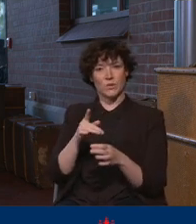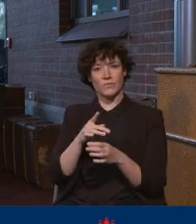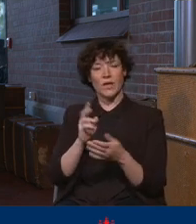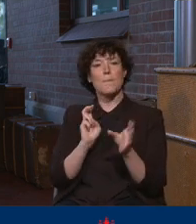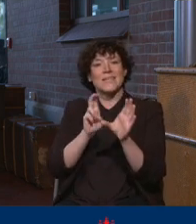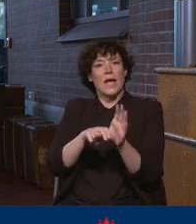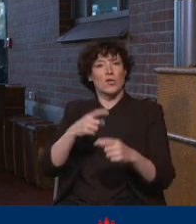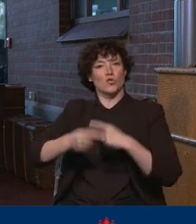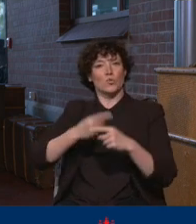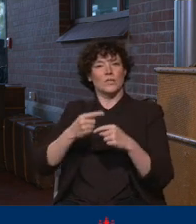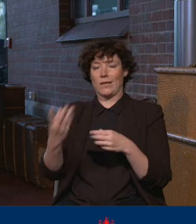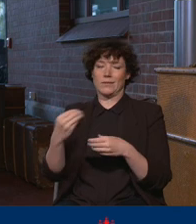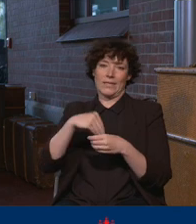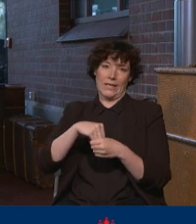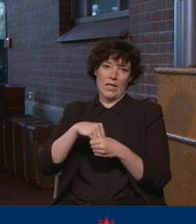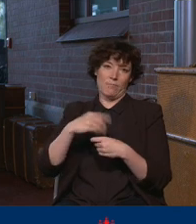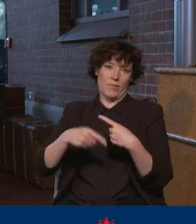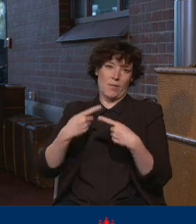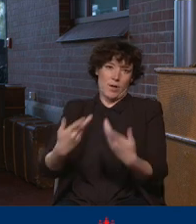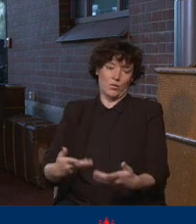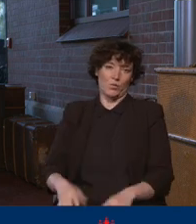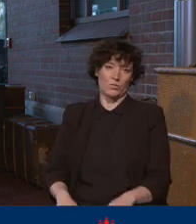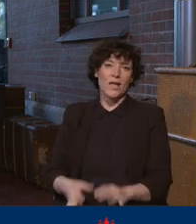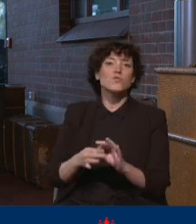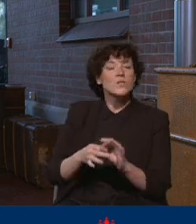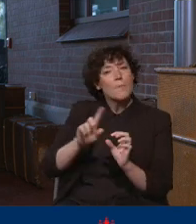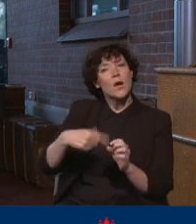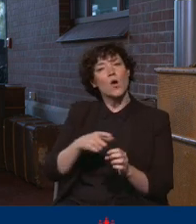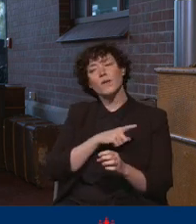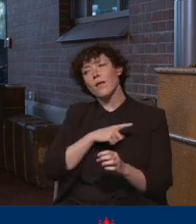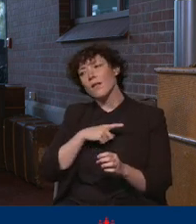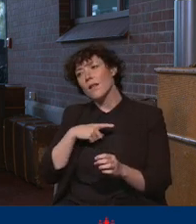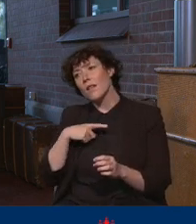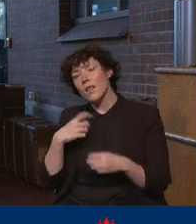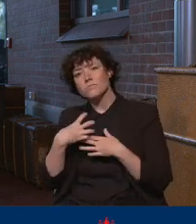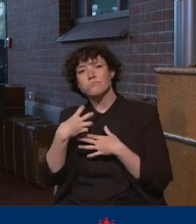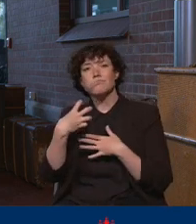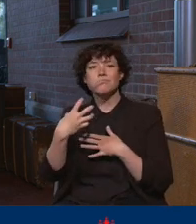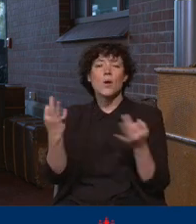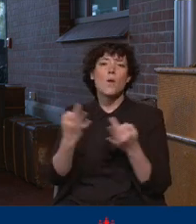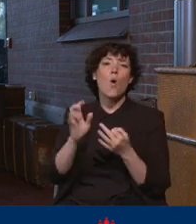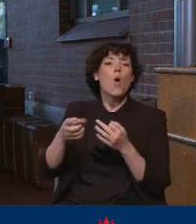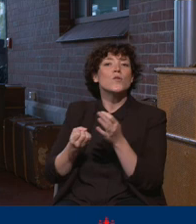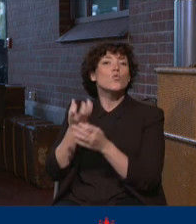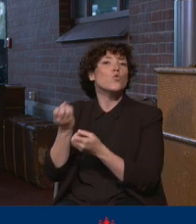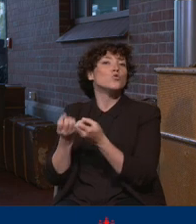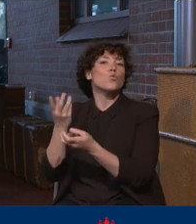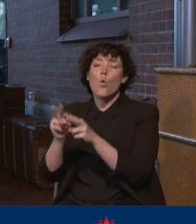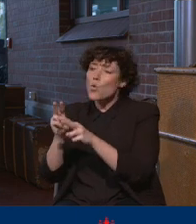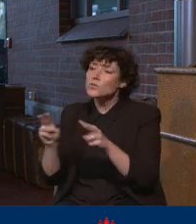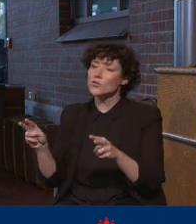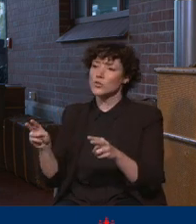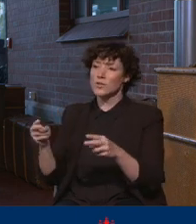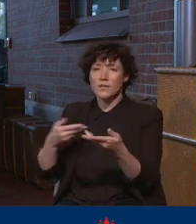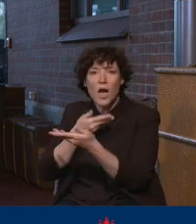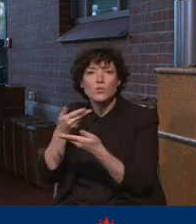das liegt daran dass diese beteiligungsprozess über lange strecken gehen dass es unterschiedliche kulturen gibt wie man miteinander redet da sind wir glaube ich mittlerweile